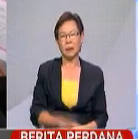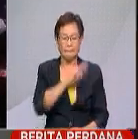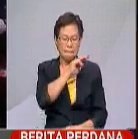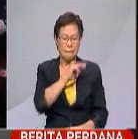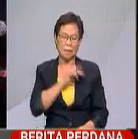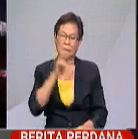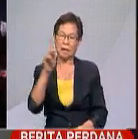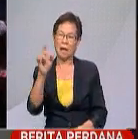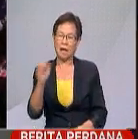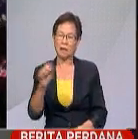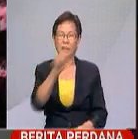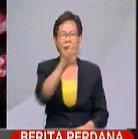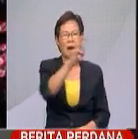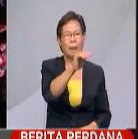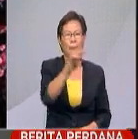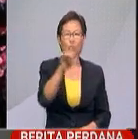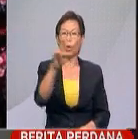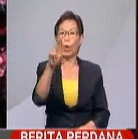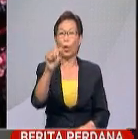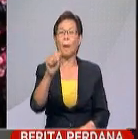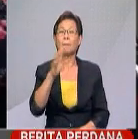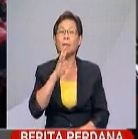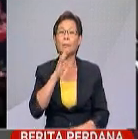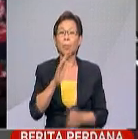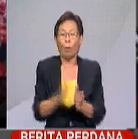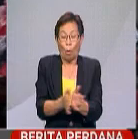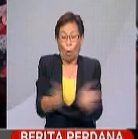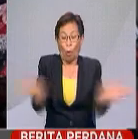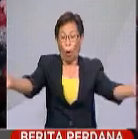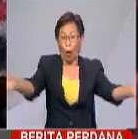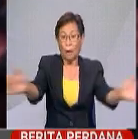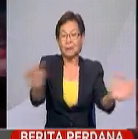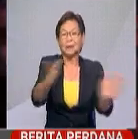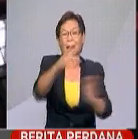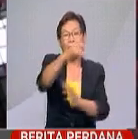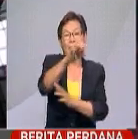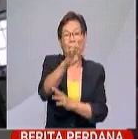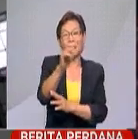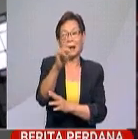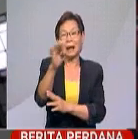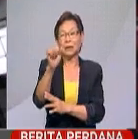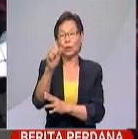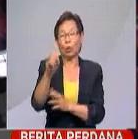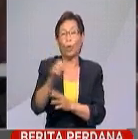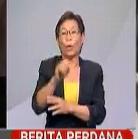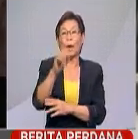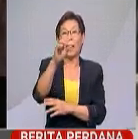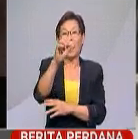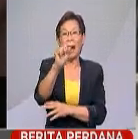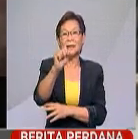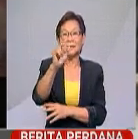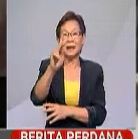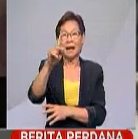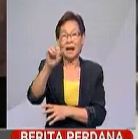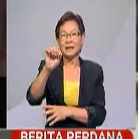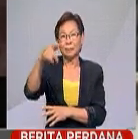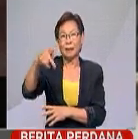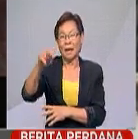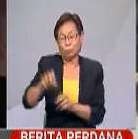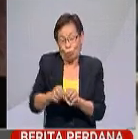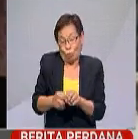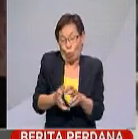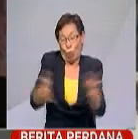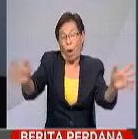Menteri Sumber Manusia M. Kulasigaran berkata peluasan Skim Keselamatan Sosial Pekerjaan Sendiri SKSPS mengikut